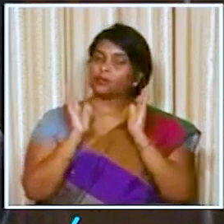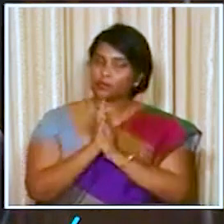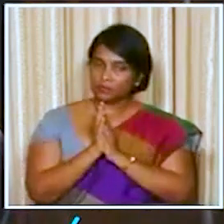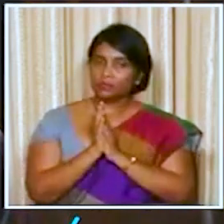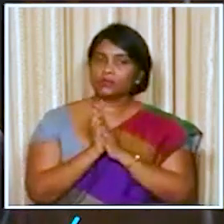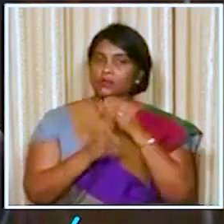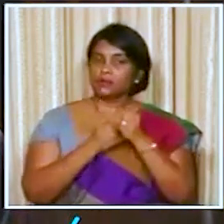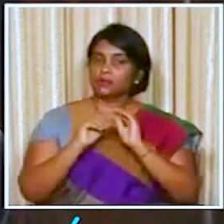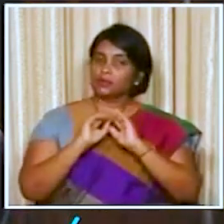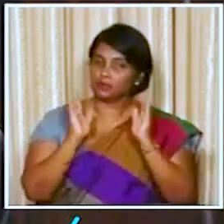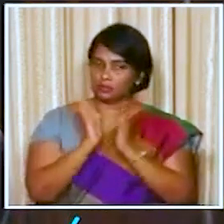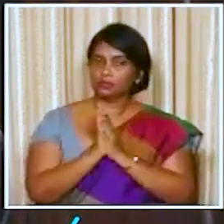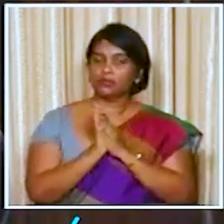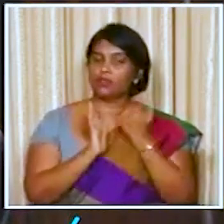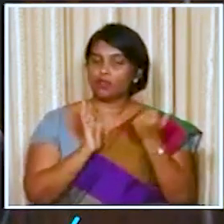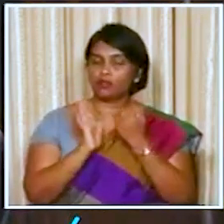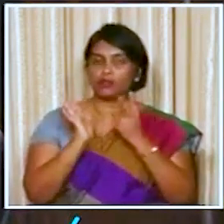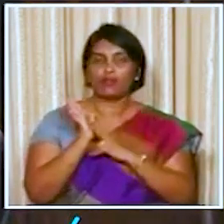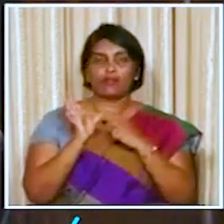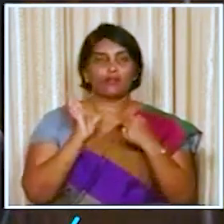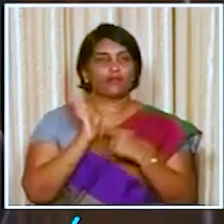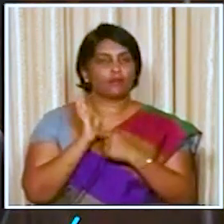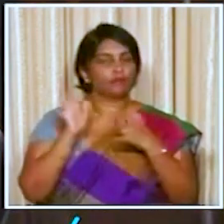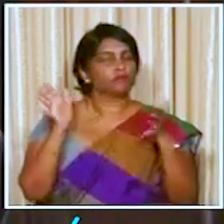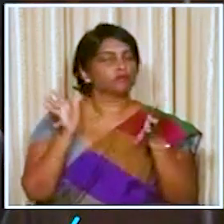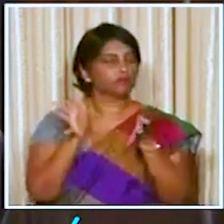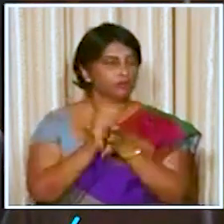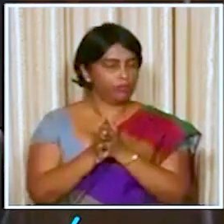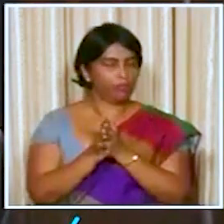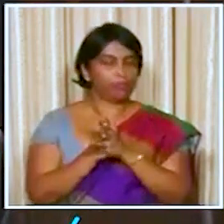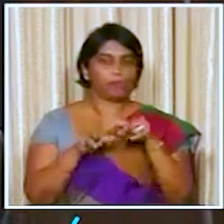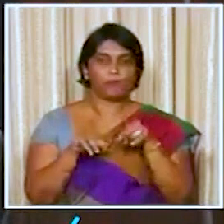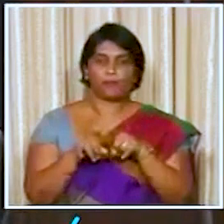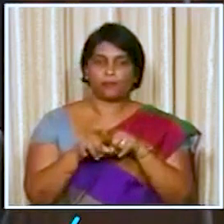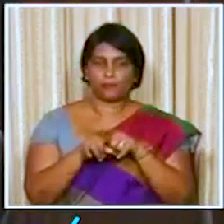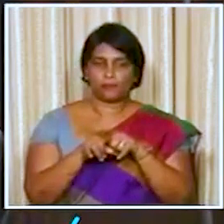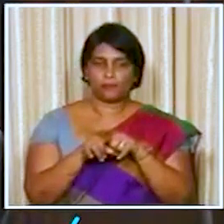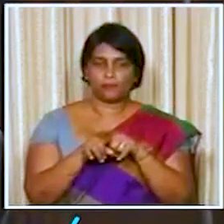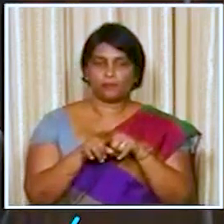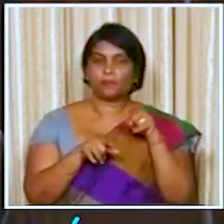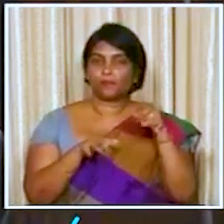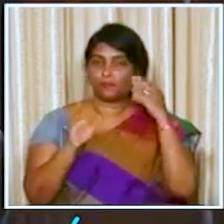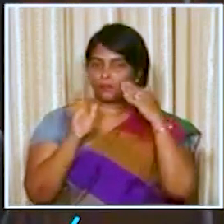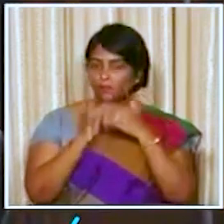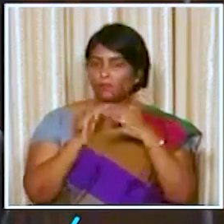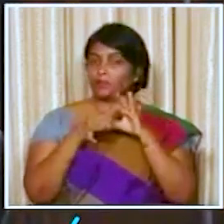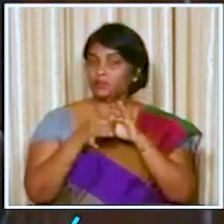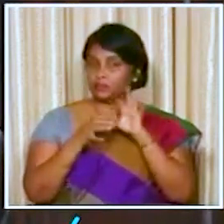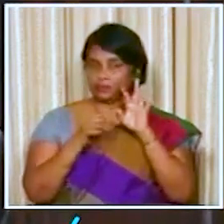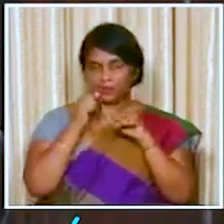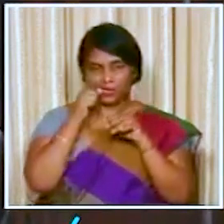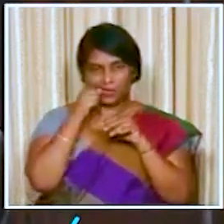කරන නිෂ්පාදන සියල්ල අලුතෙන් පැඩ්බද්දට ඇතුල් කරනවා. ඊළඟට මේ ශේෂ්ත්‍රය හා සම්බන්ධවම ගත්තොත්